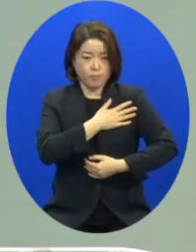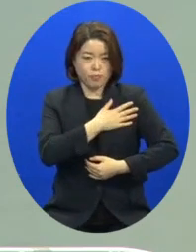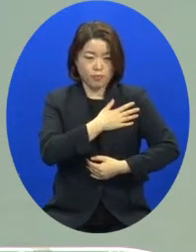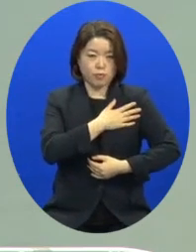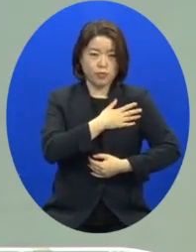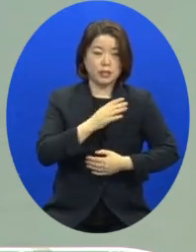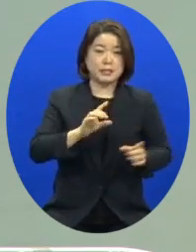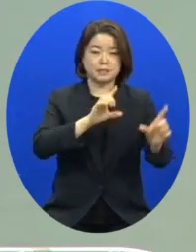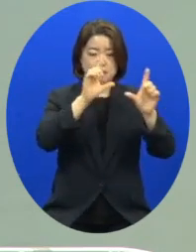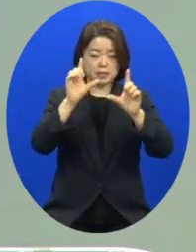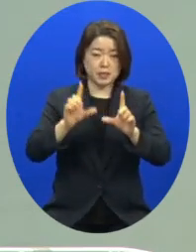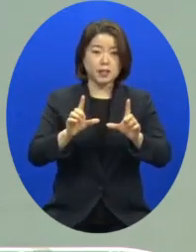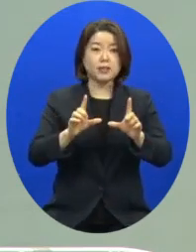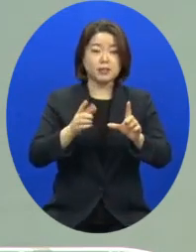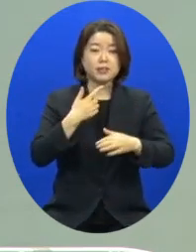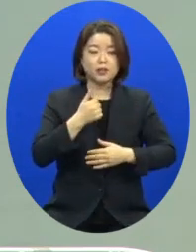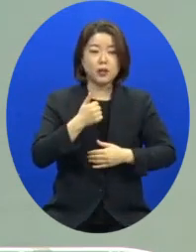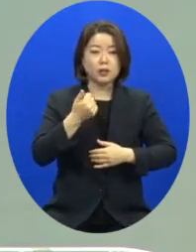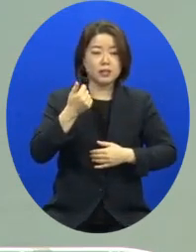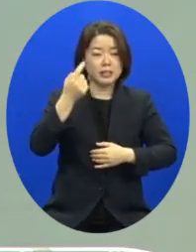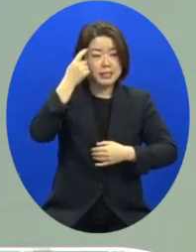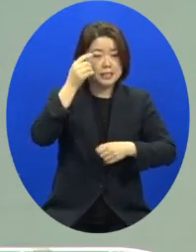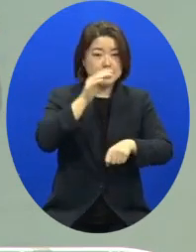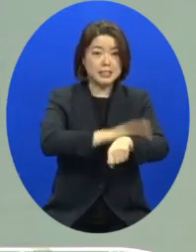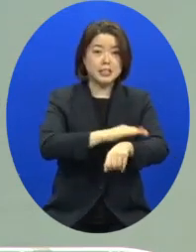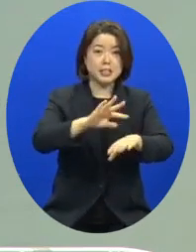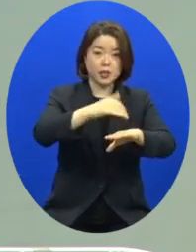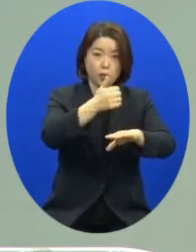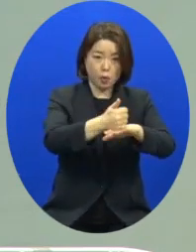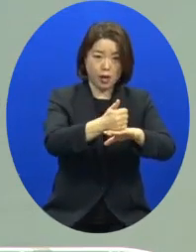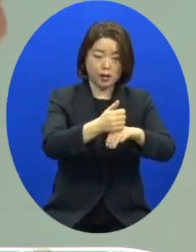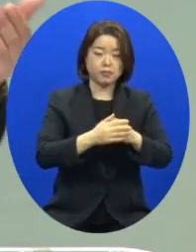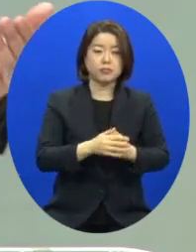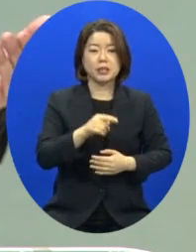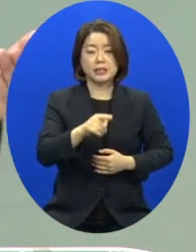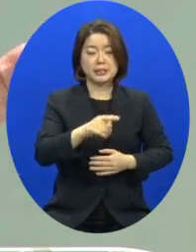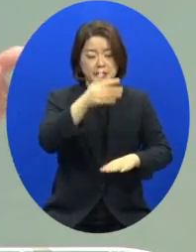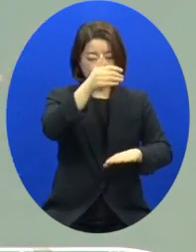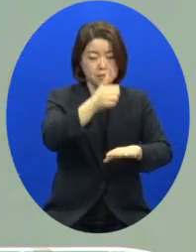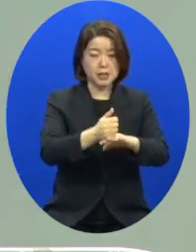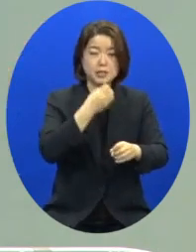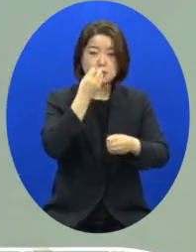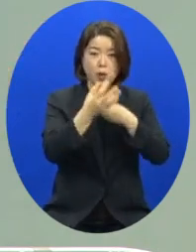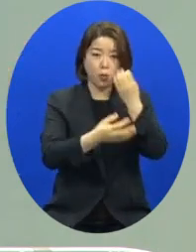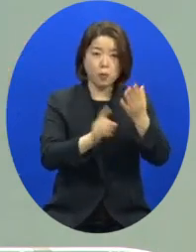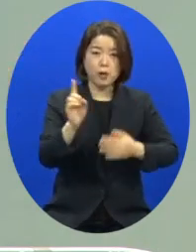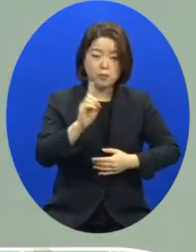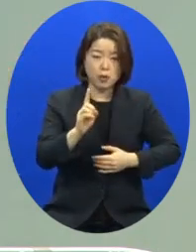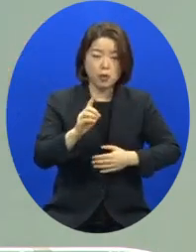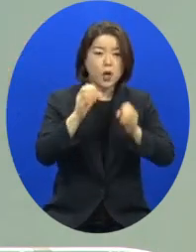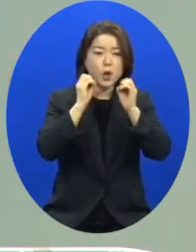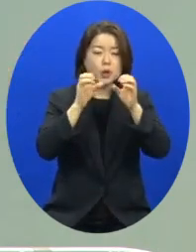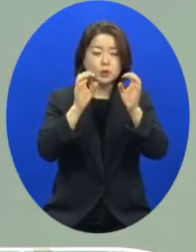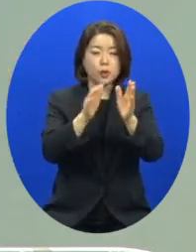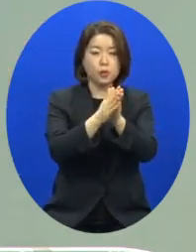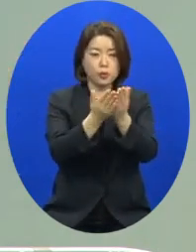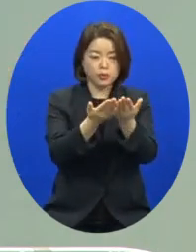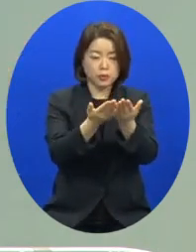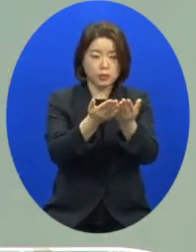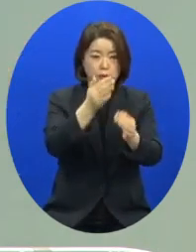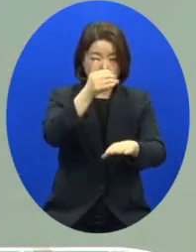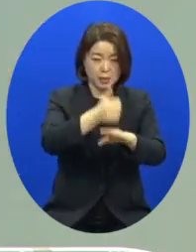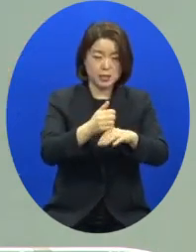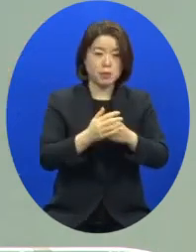누렸던 솔로몬, 그는 마지막에 어떻게 고백했는가? 전도서 1장 2절에 헛되고